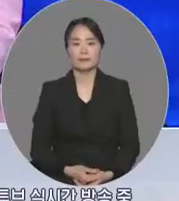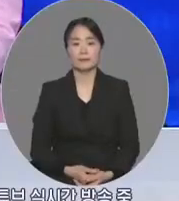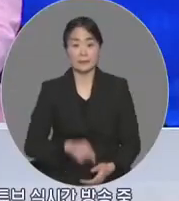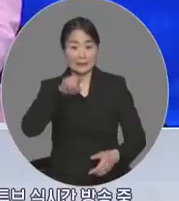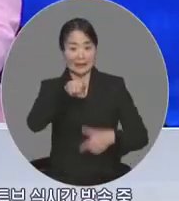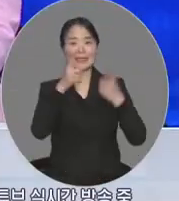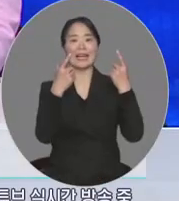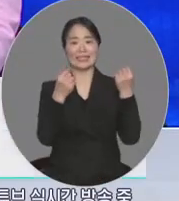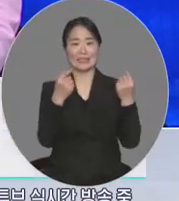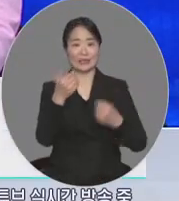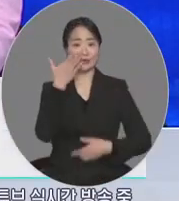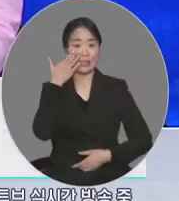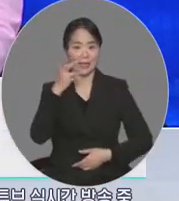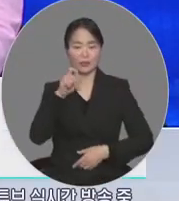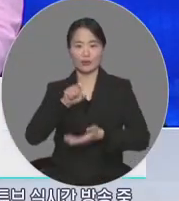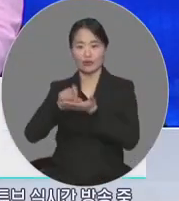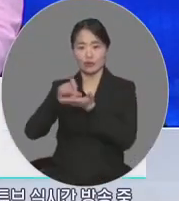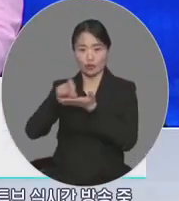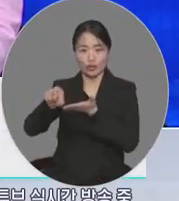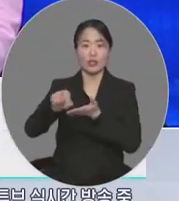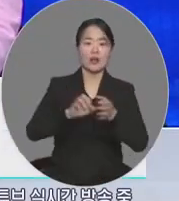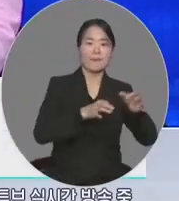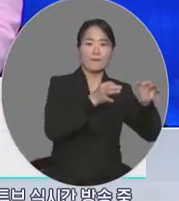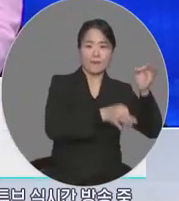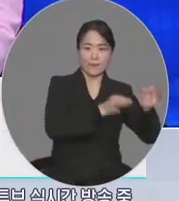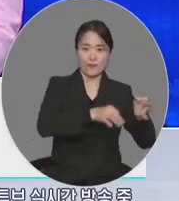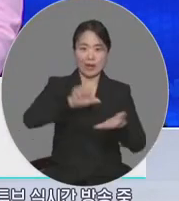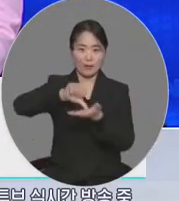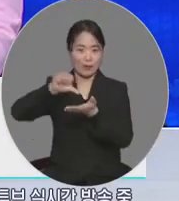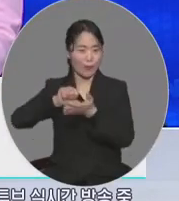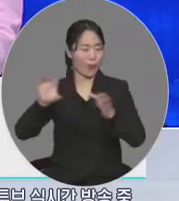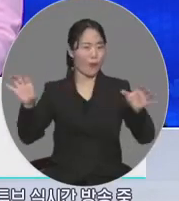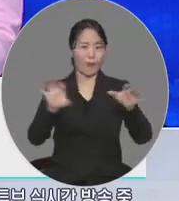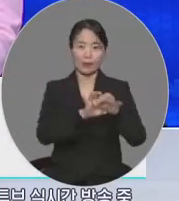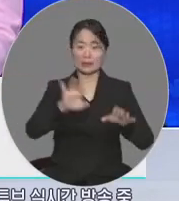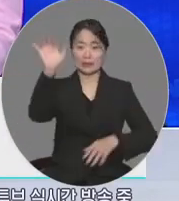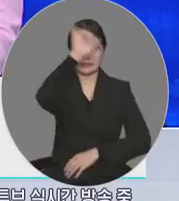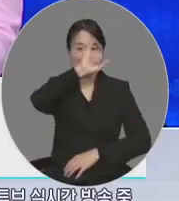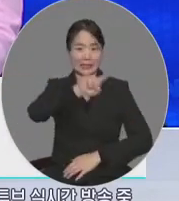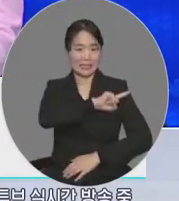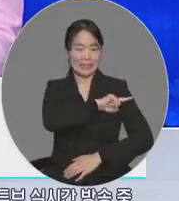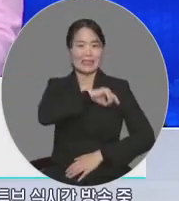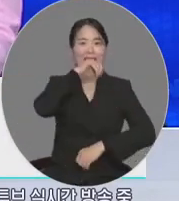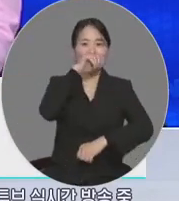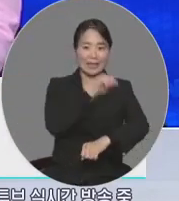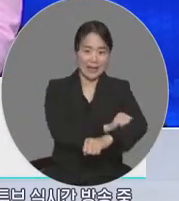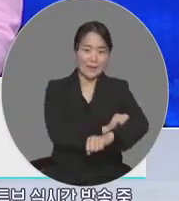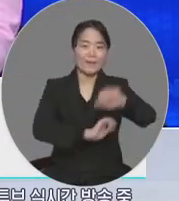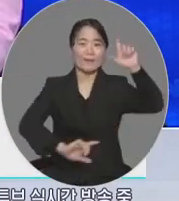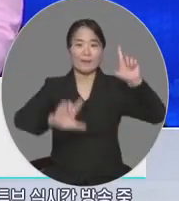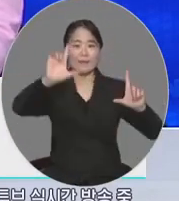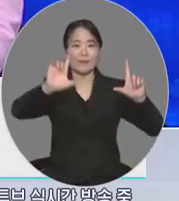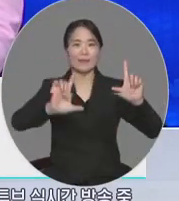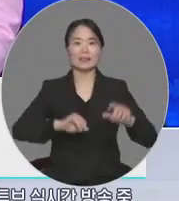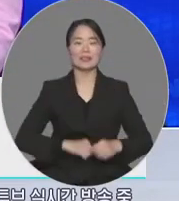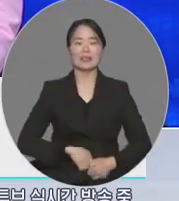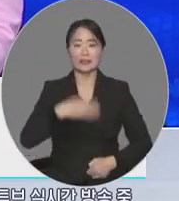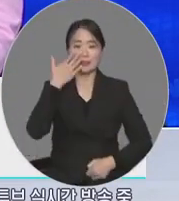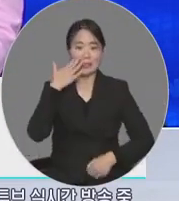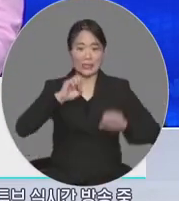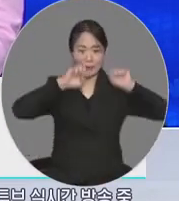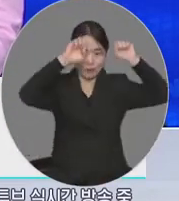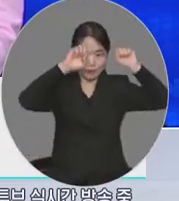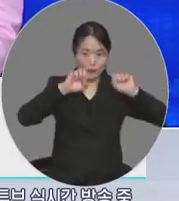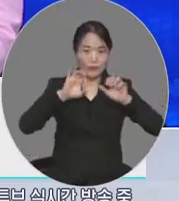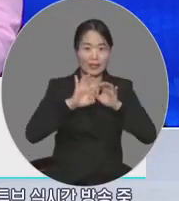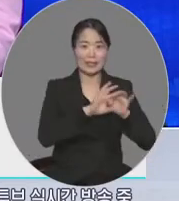이처럼 축구에서 울산은 프로와 아마추어를 가리지 않고 전국 최강의 면모를 과시하고 있는데요. 울산 체육계도 올